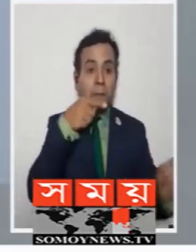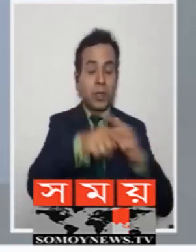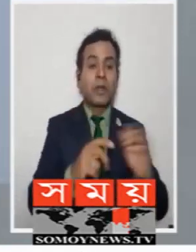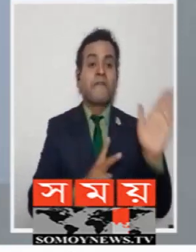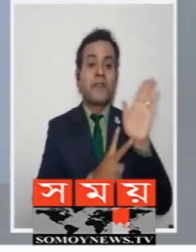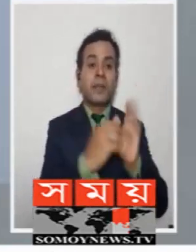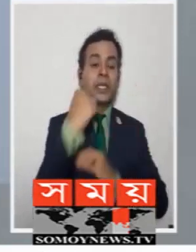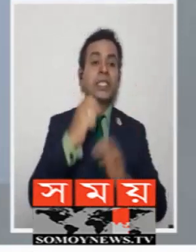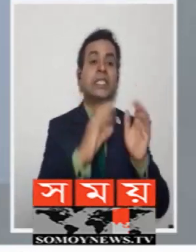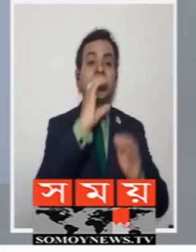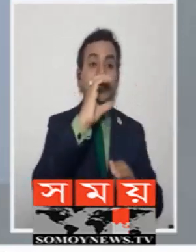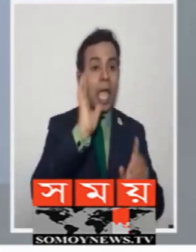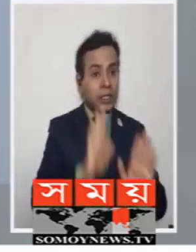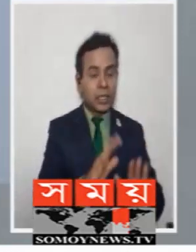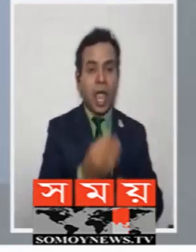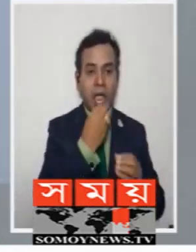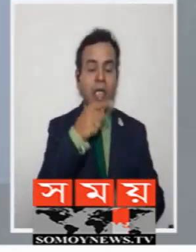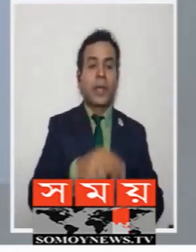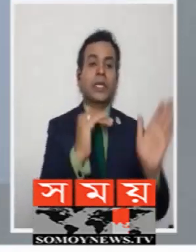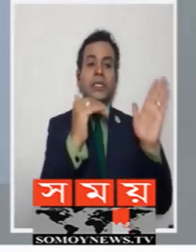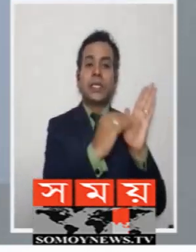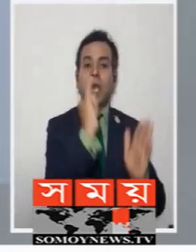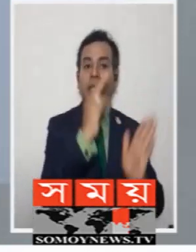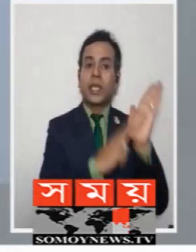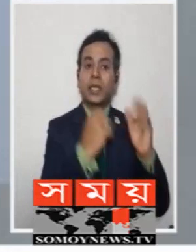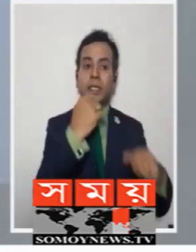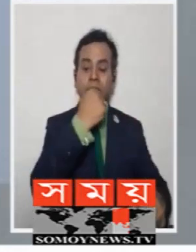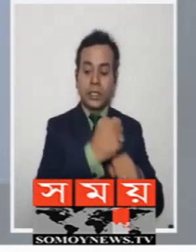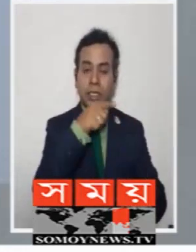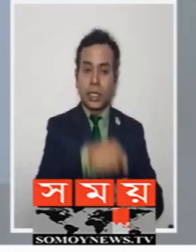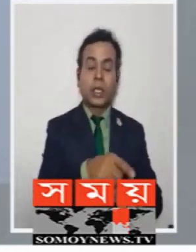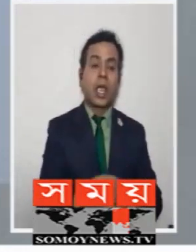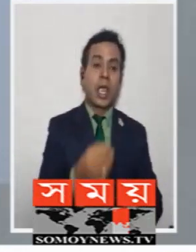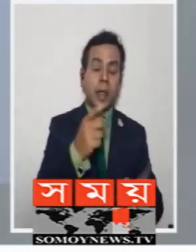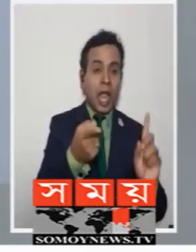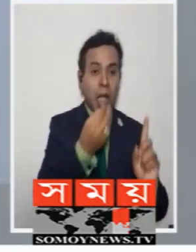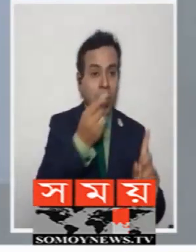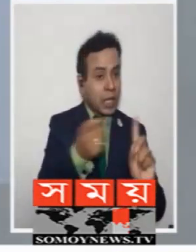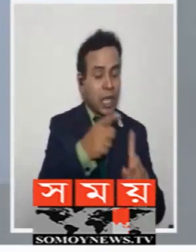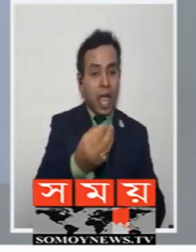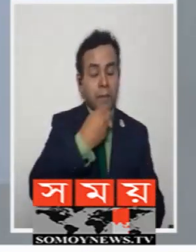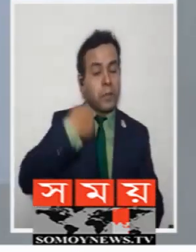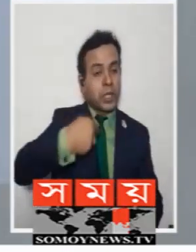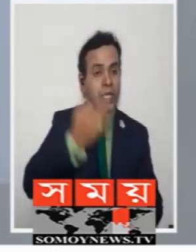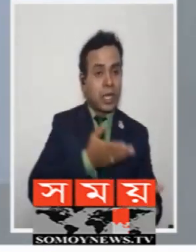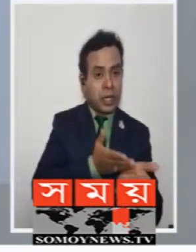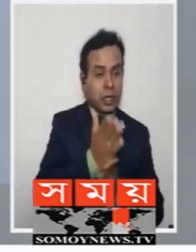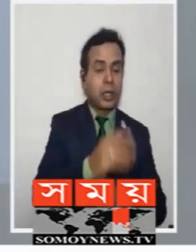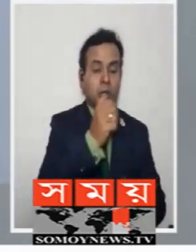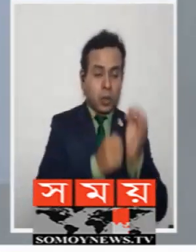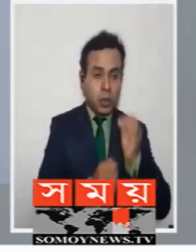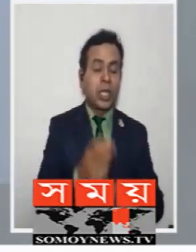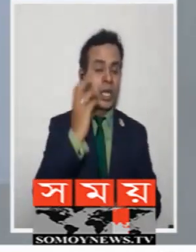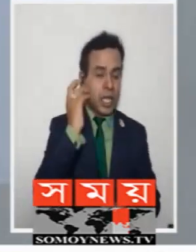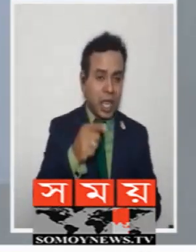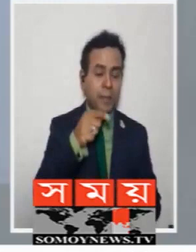এই খাবারগুলোর জন্য আমরা নিয়মিতভাবে আমাদের খাদ্য তালিকায় রাখি। আমরা ভাজা পোড়া এবং তৈলাক্ত বা চর্বি জাতীয় খাবার কম খাই, এসব